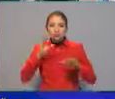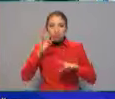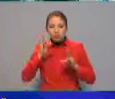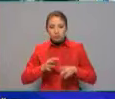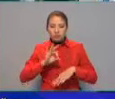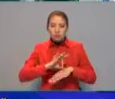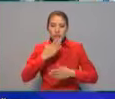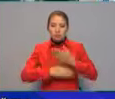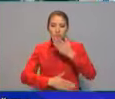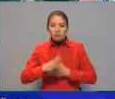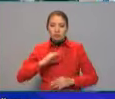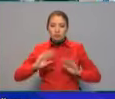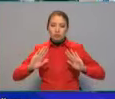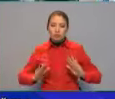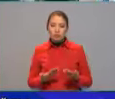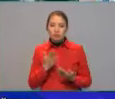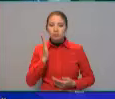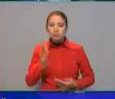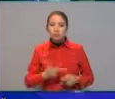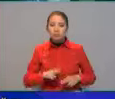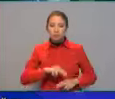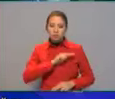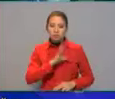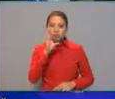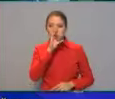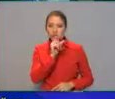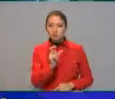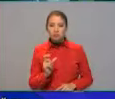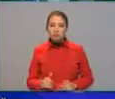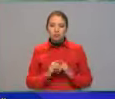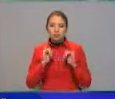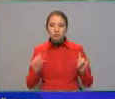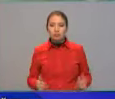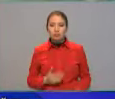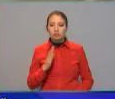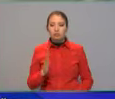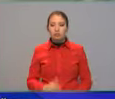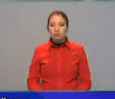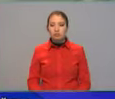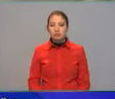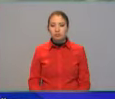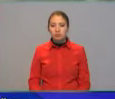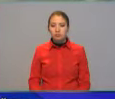болатын мүгедектіктің көлемін төмендетеді. Жұмысқа қабілетті азаматтар саны артатын болады.